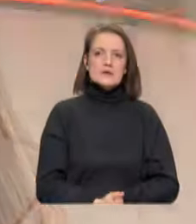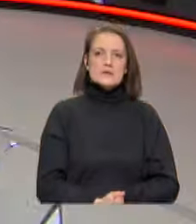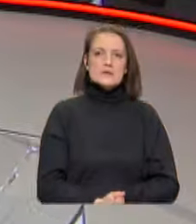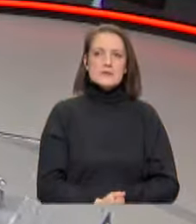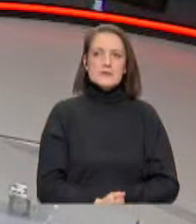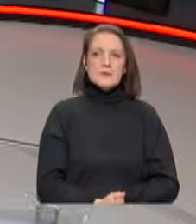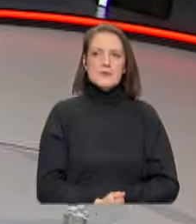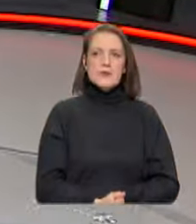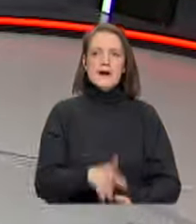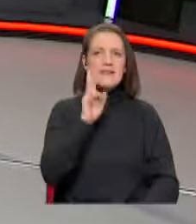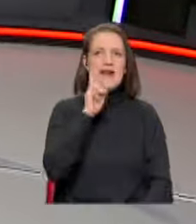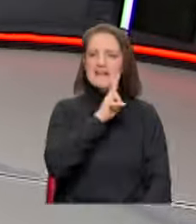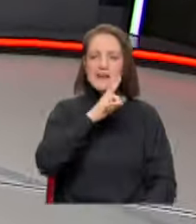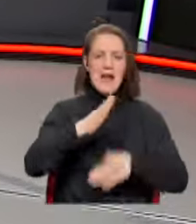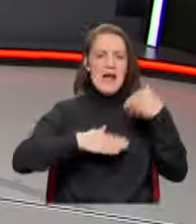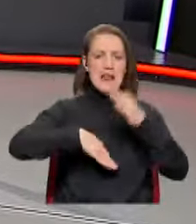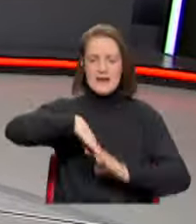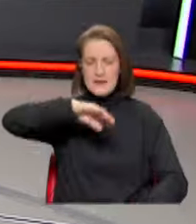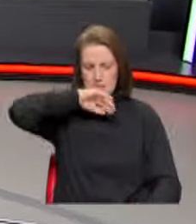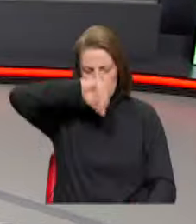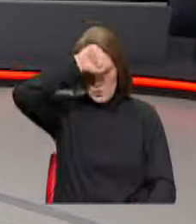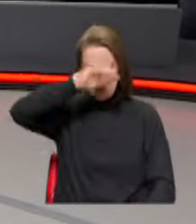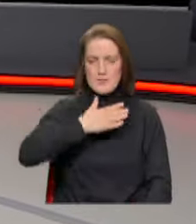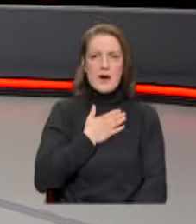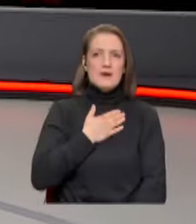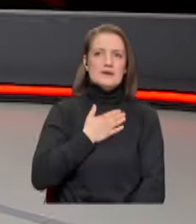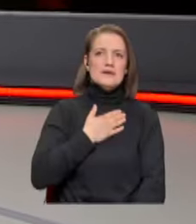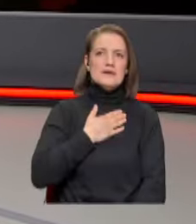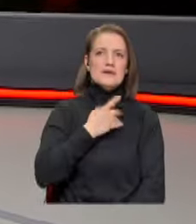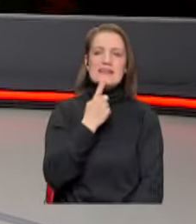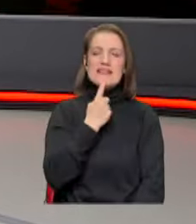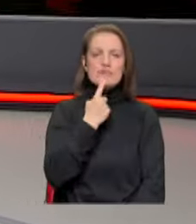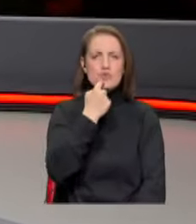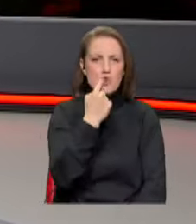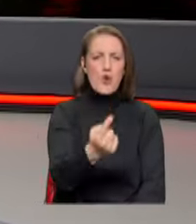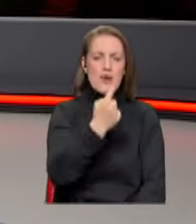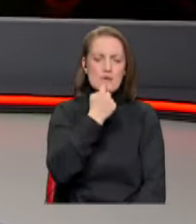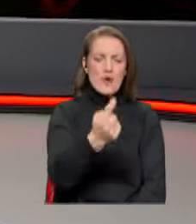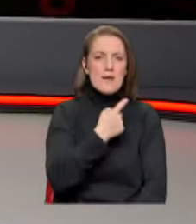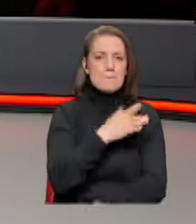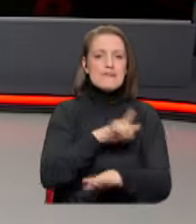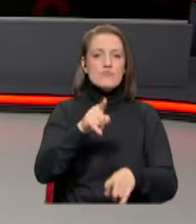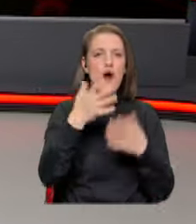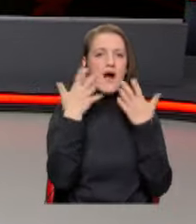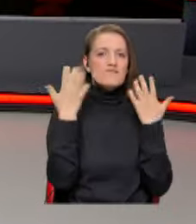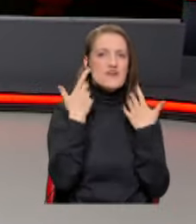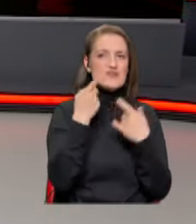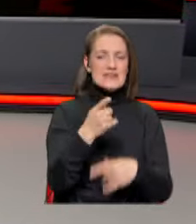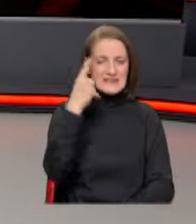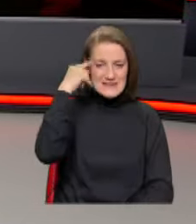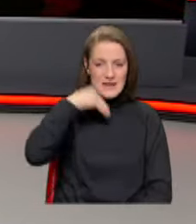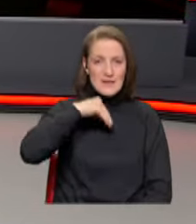pahalı teyzemin ellerinden öpüyorum ya ya dilimizde tüy bitti Bakın bu hayvancılık